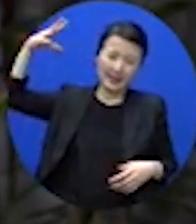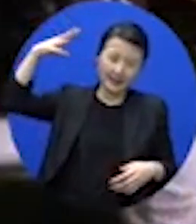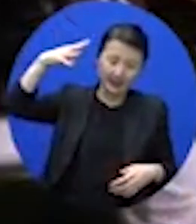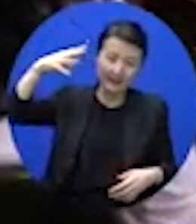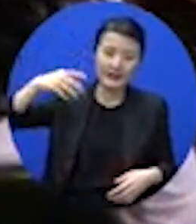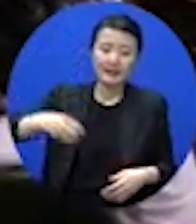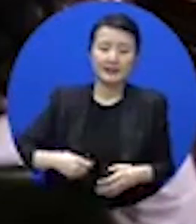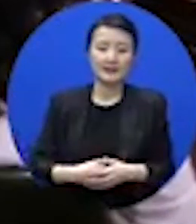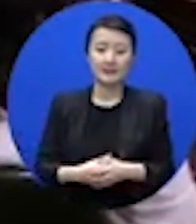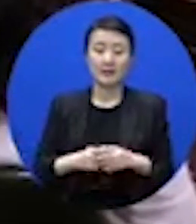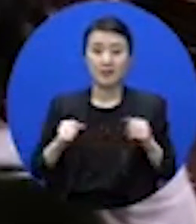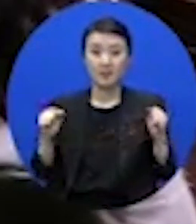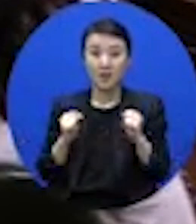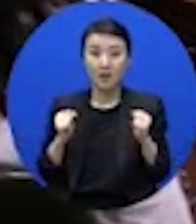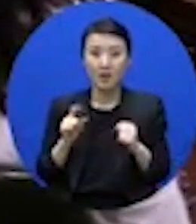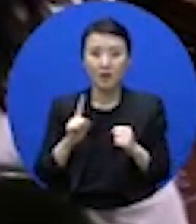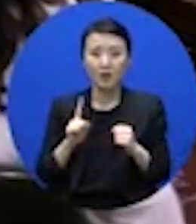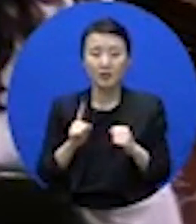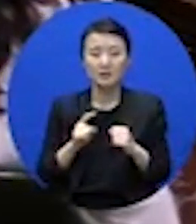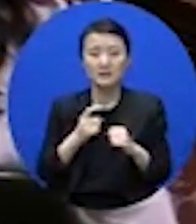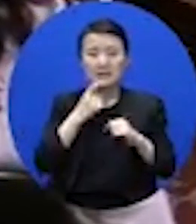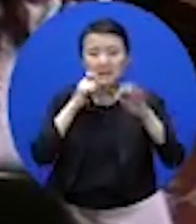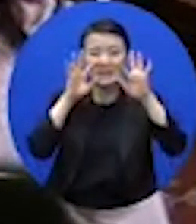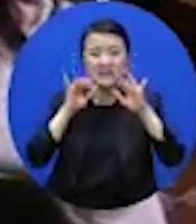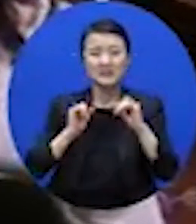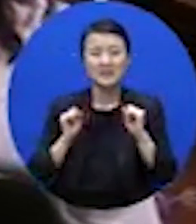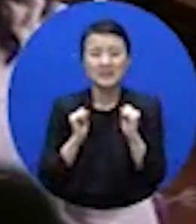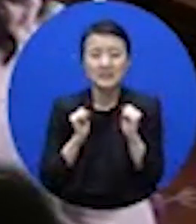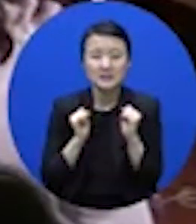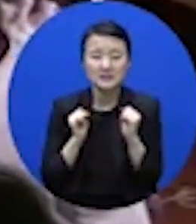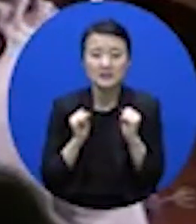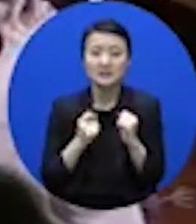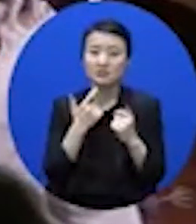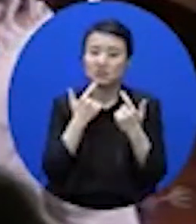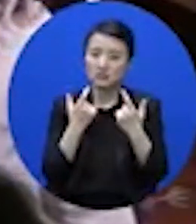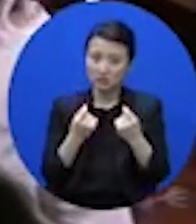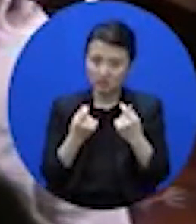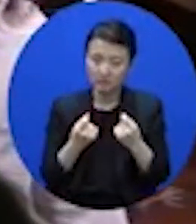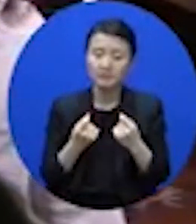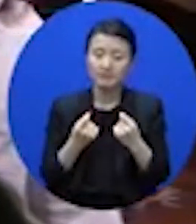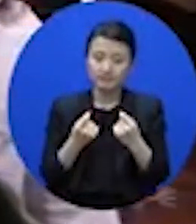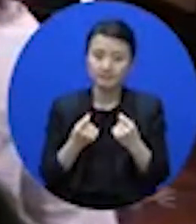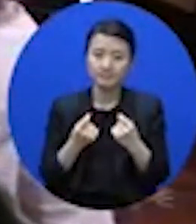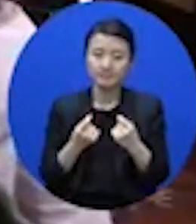예. 그리고 겨울은 좀 추워야 되죠. 이런 계절의 온도가 있는데,